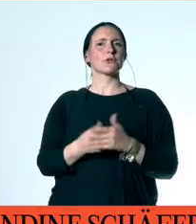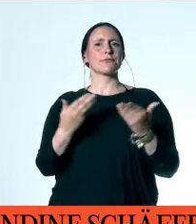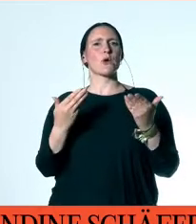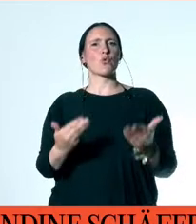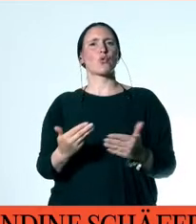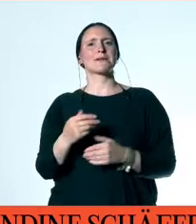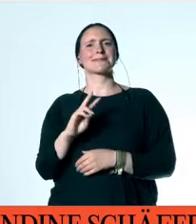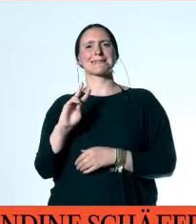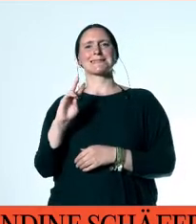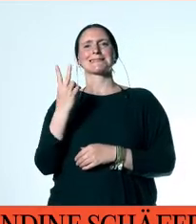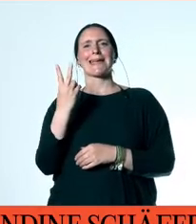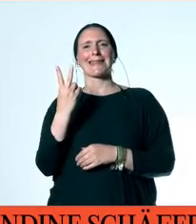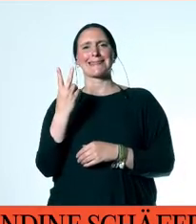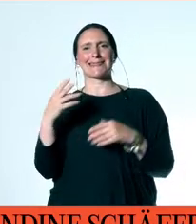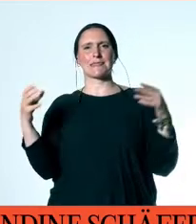andere findet.